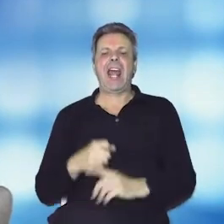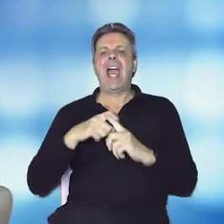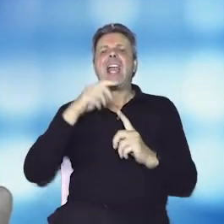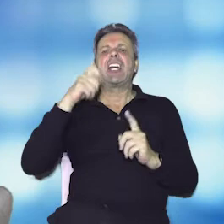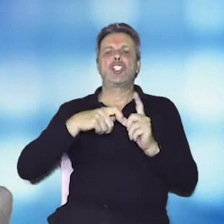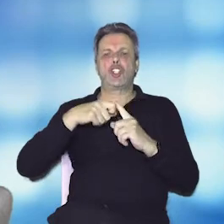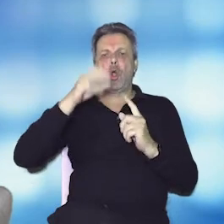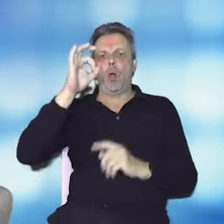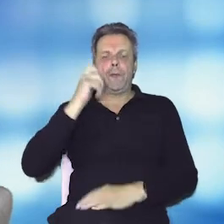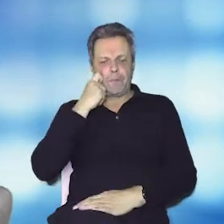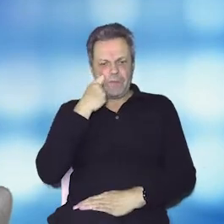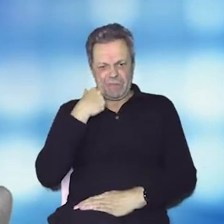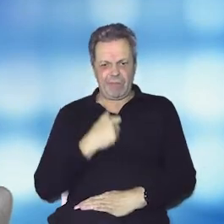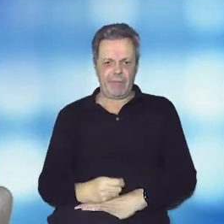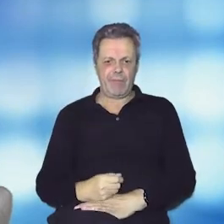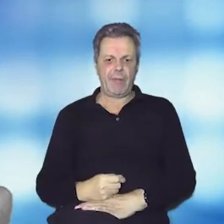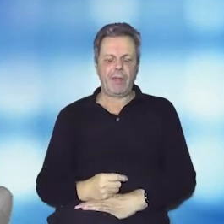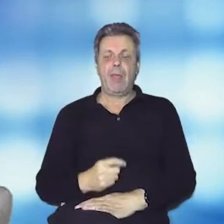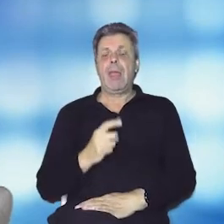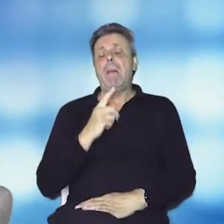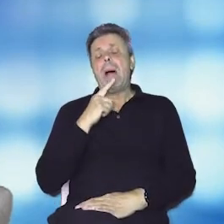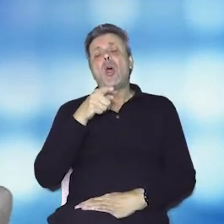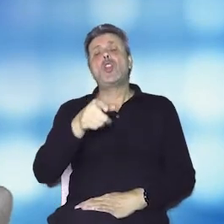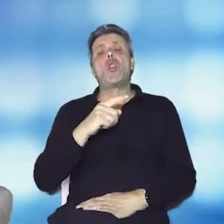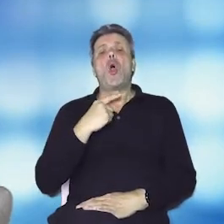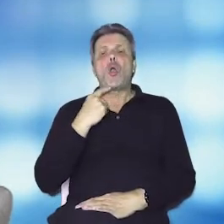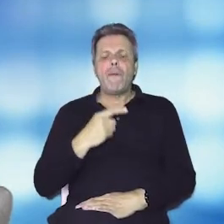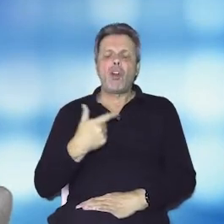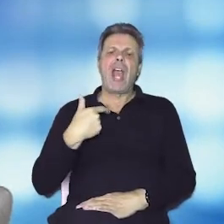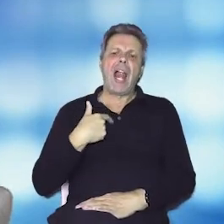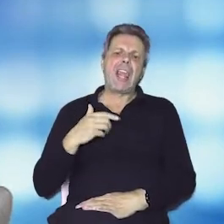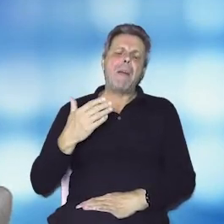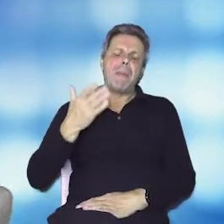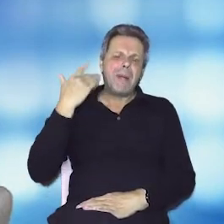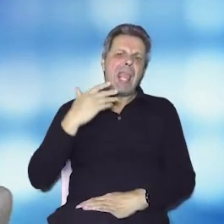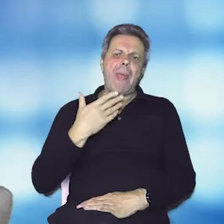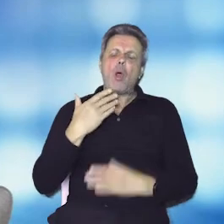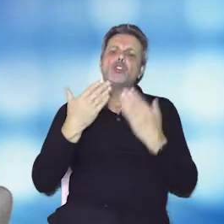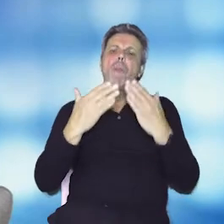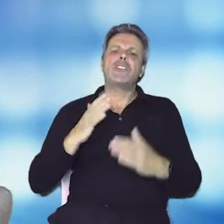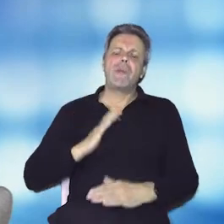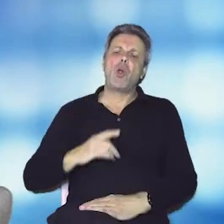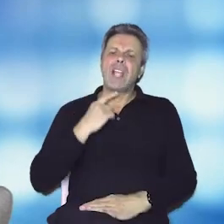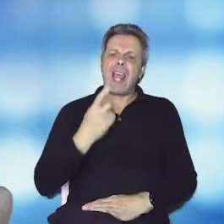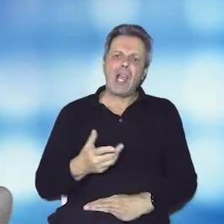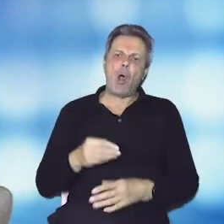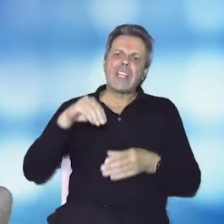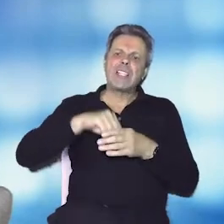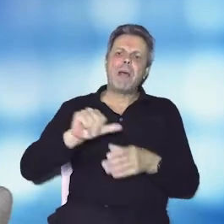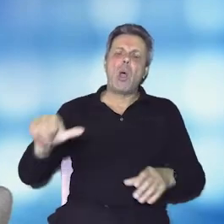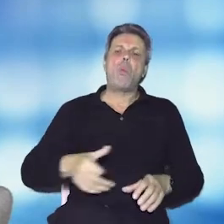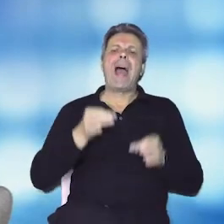Krško. Malo se o njoj govori, ali bih prije nego pozdravim gosta rekao da spada